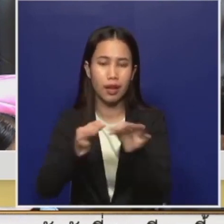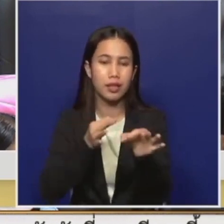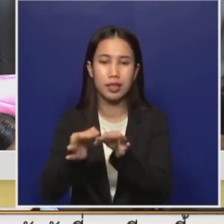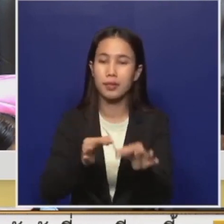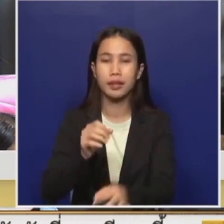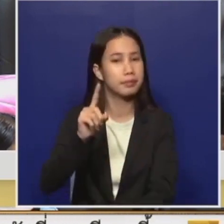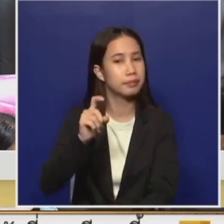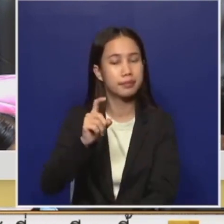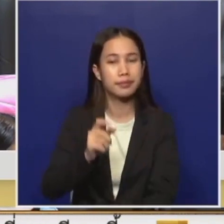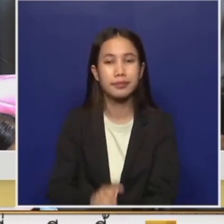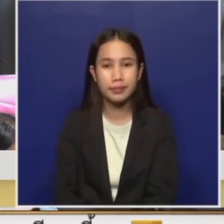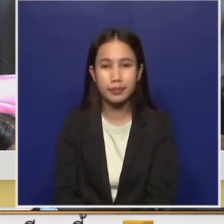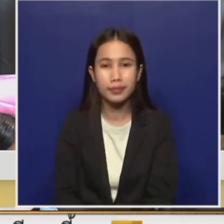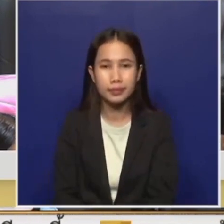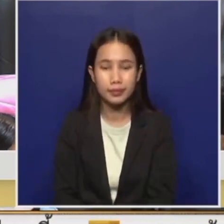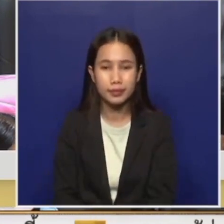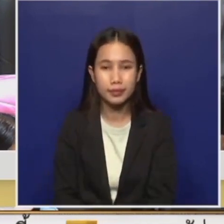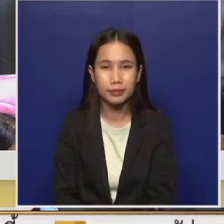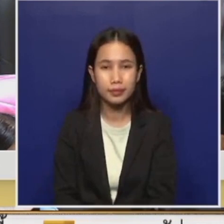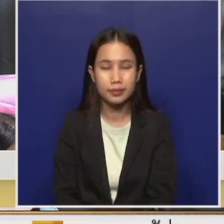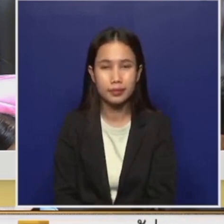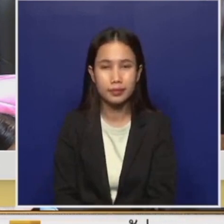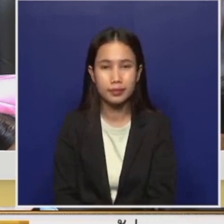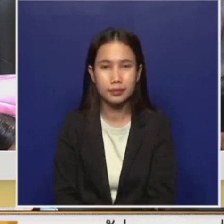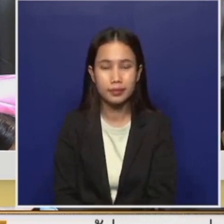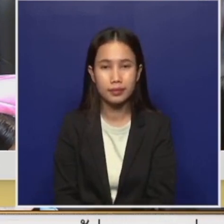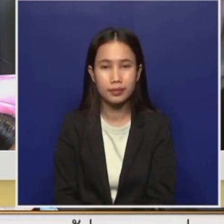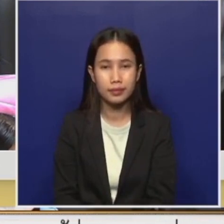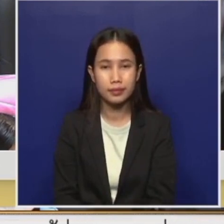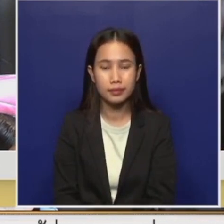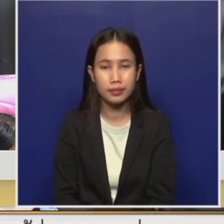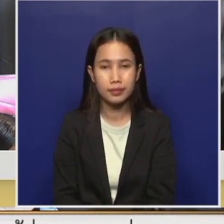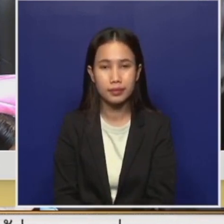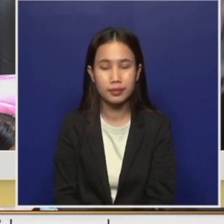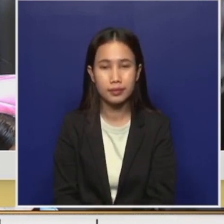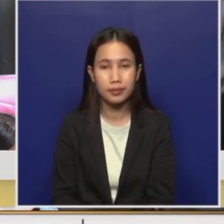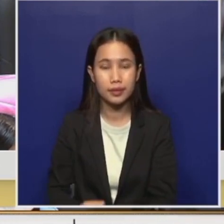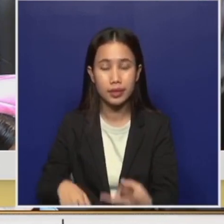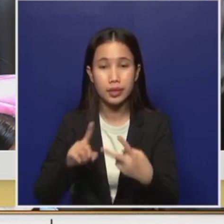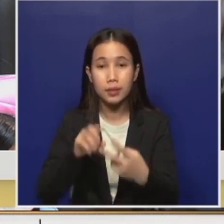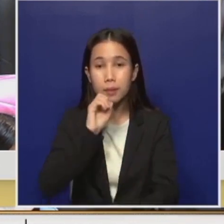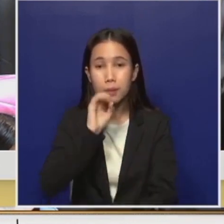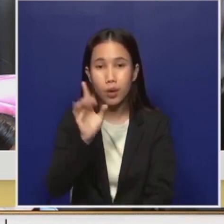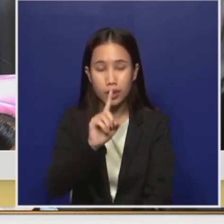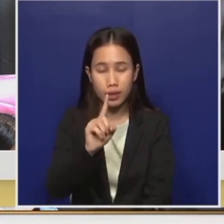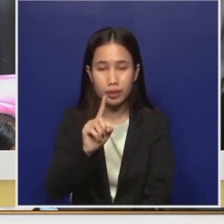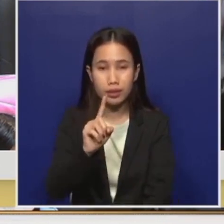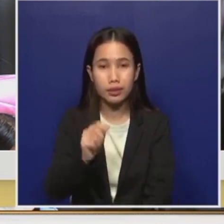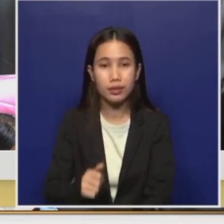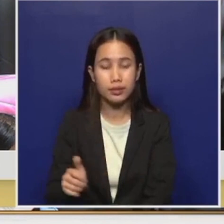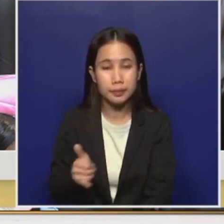ท่านชีแจ้งไม่ได้ประเด็นต่ไปครั ที่มีการกลาวหาท่านเองก็ออกมาแดง